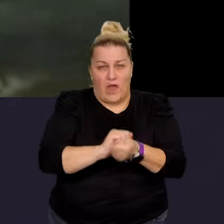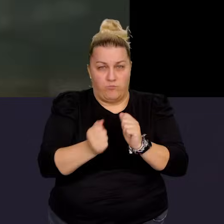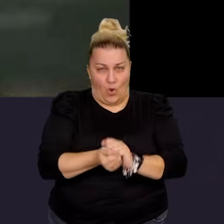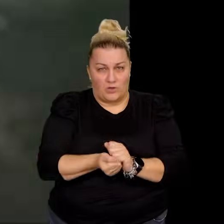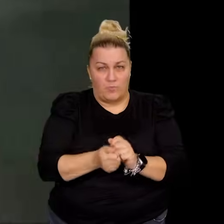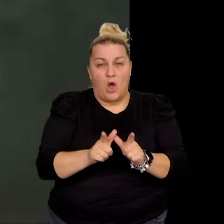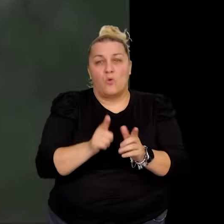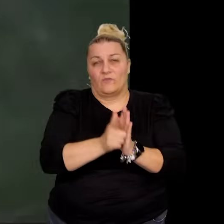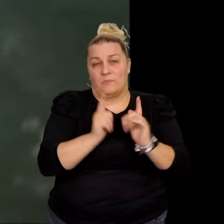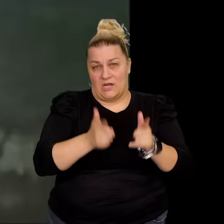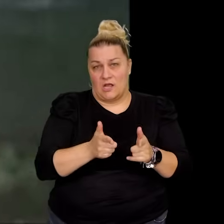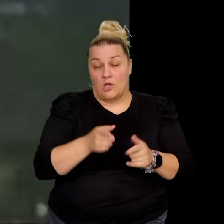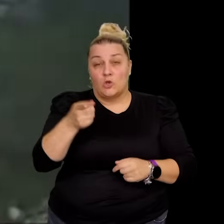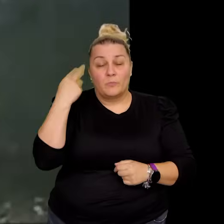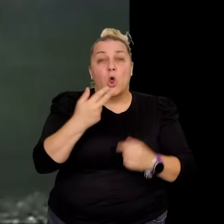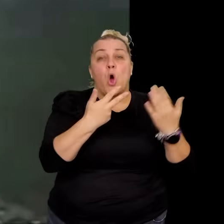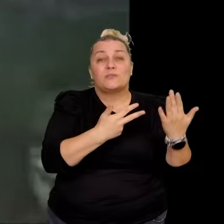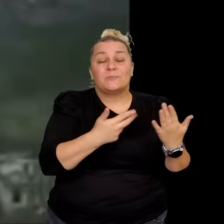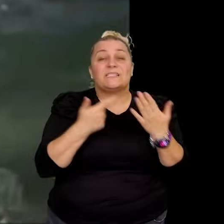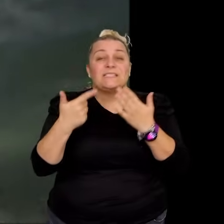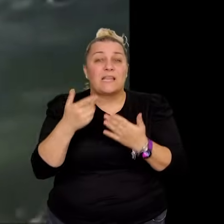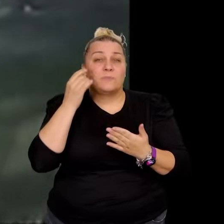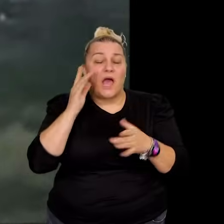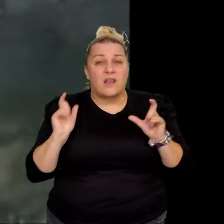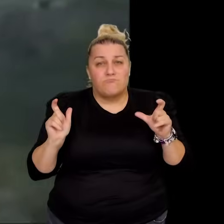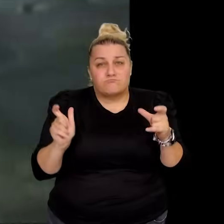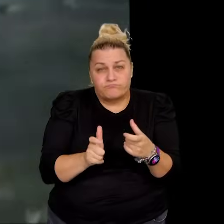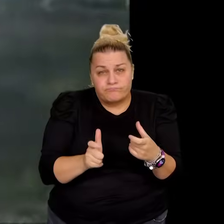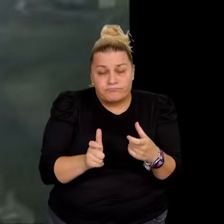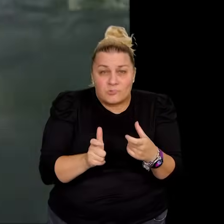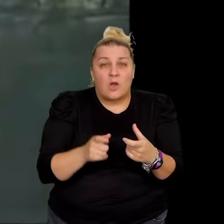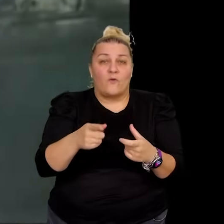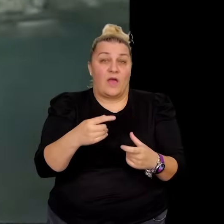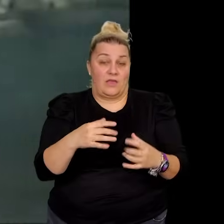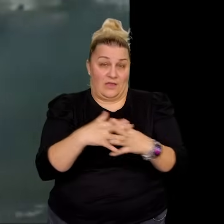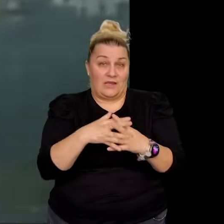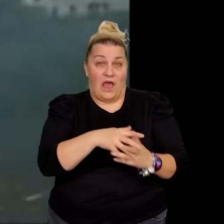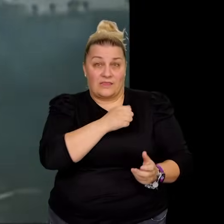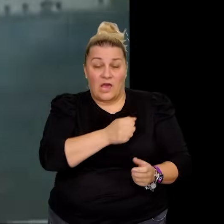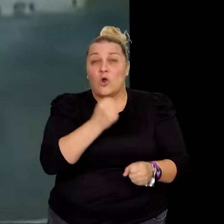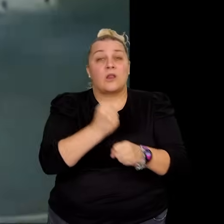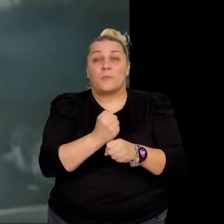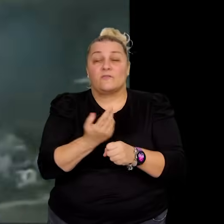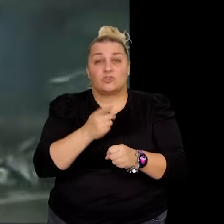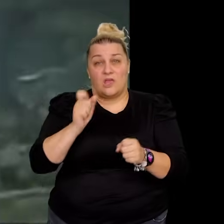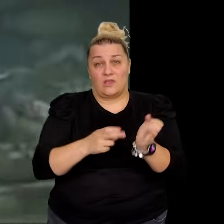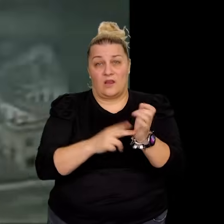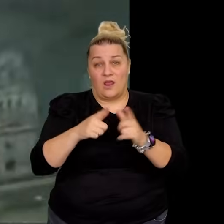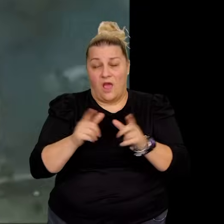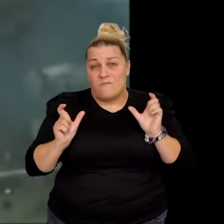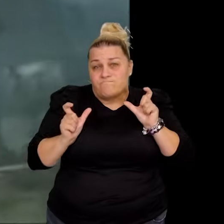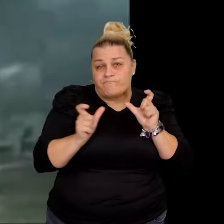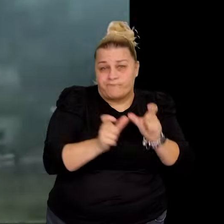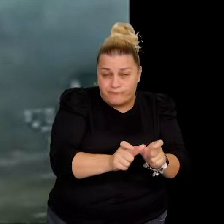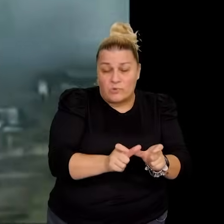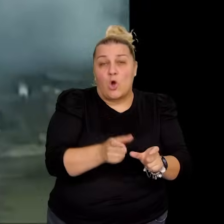ratu. To je bila 87-dnevna opsada hrvatskog grada heroja koja je uspostavila Jugoslavenska narodna armija uz pomoć srbijanskih